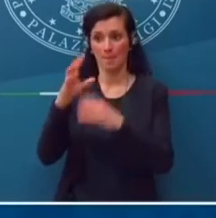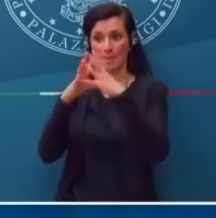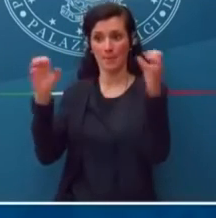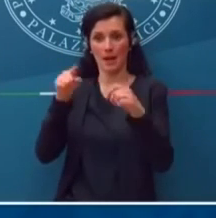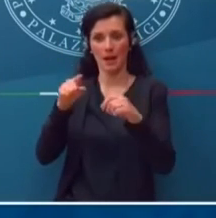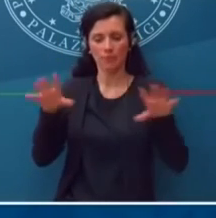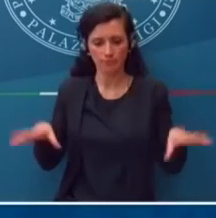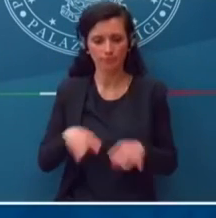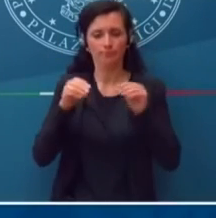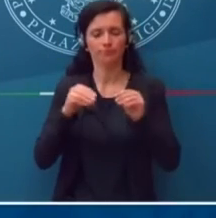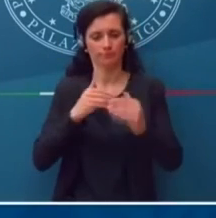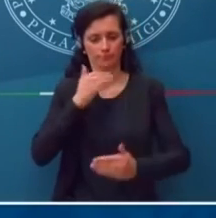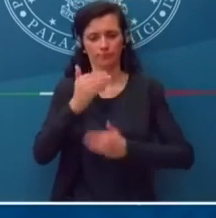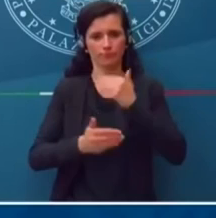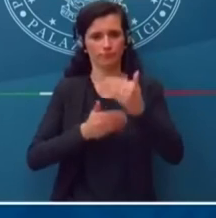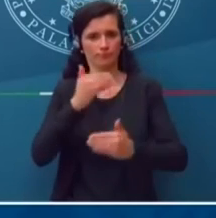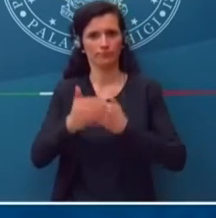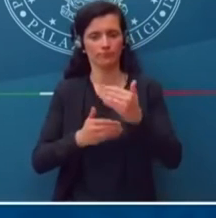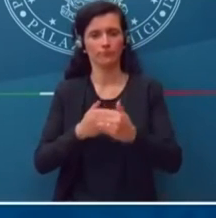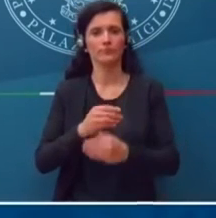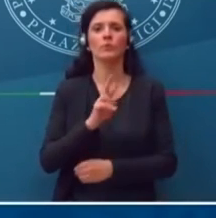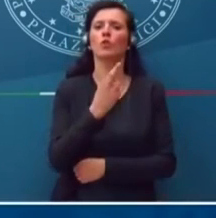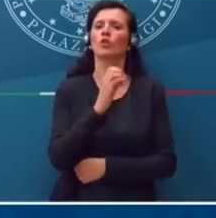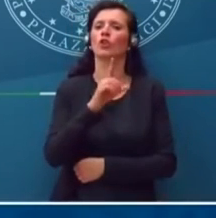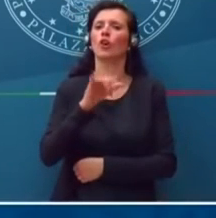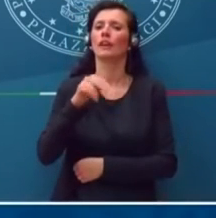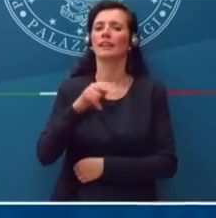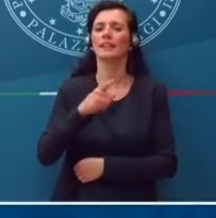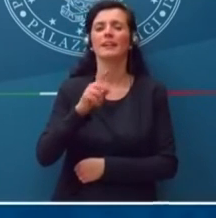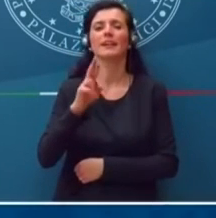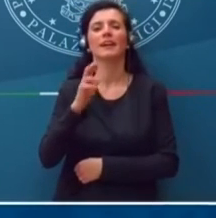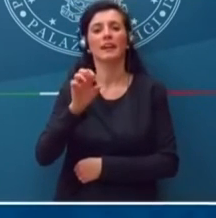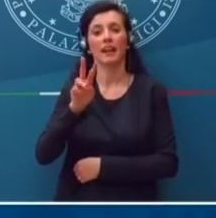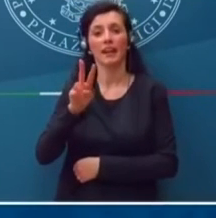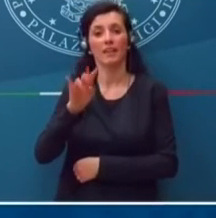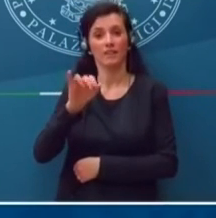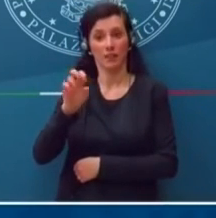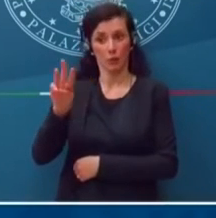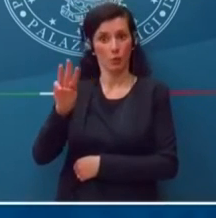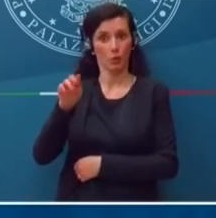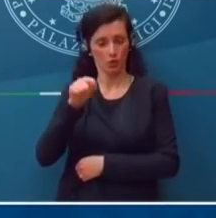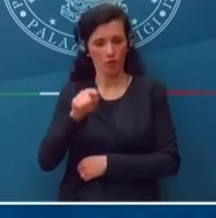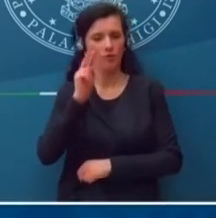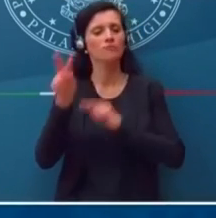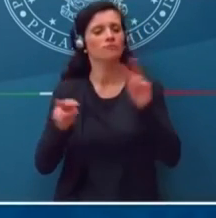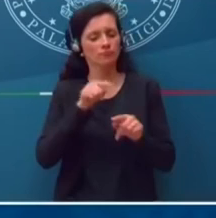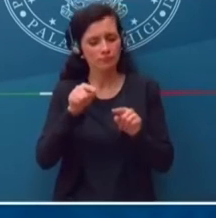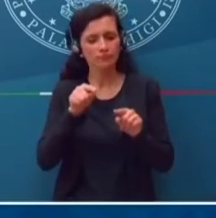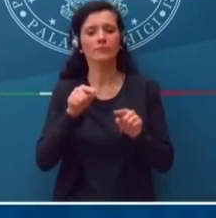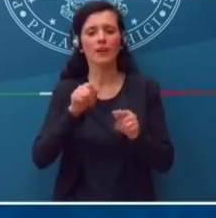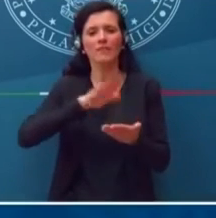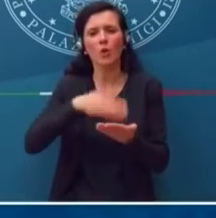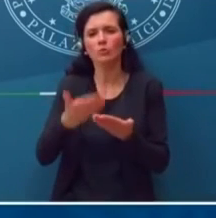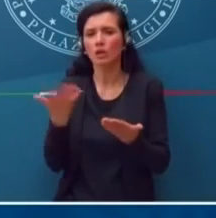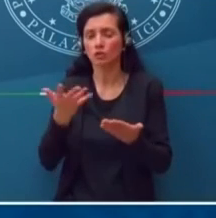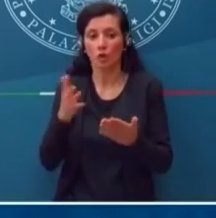passa sotto il nome di Rolling Review, per valutare tutte le informazioni che abbiamo